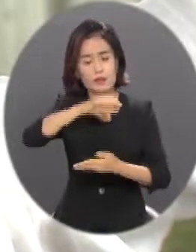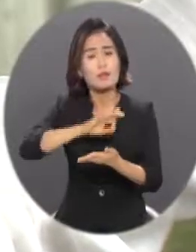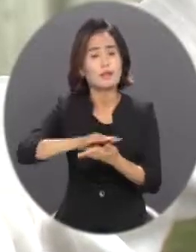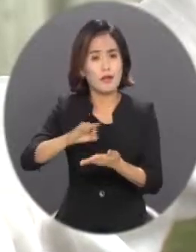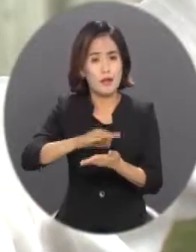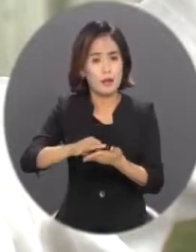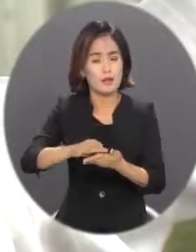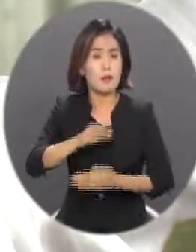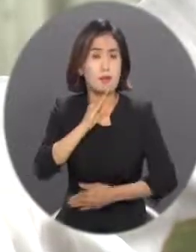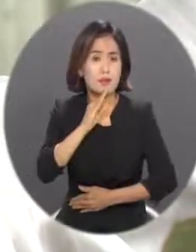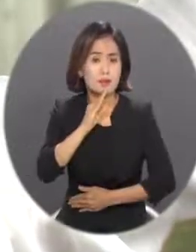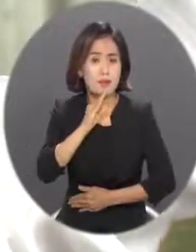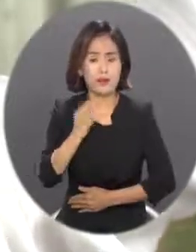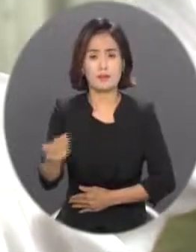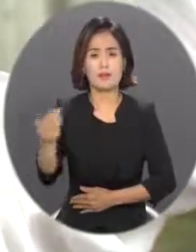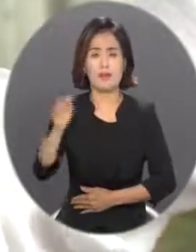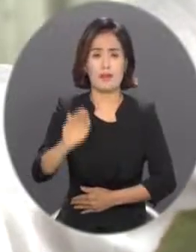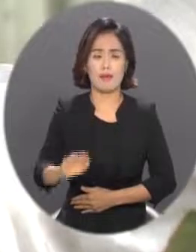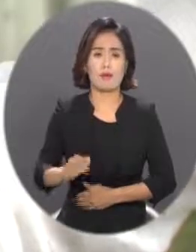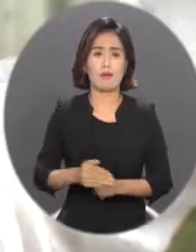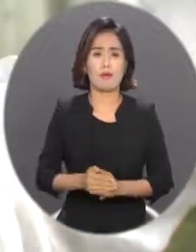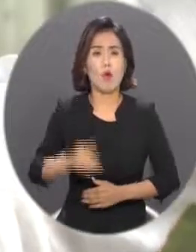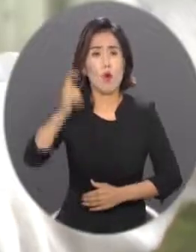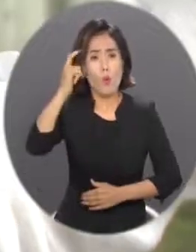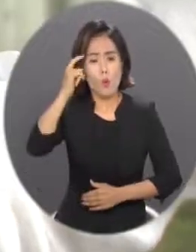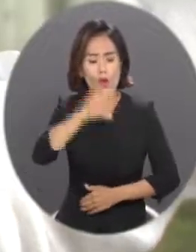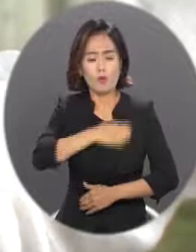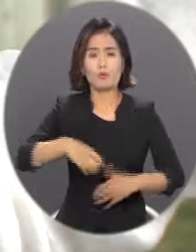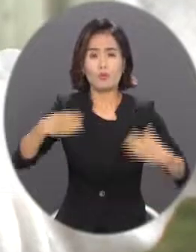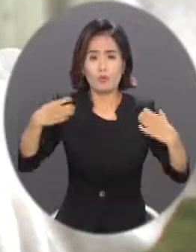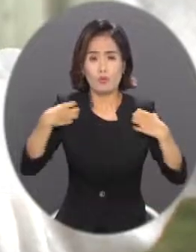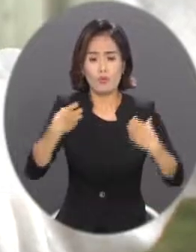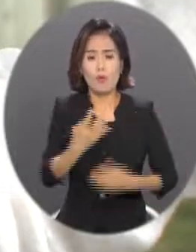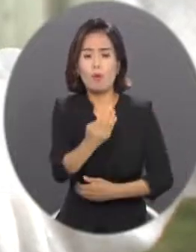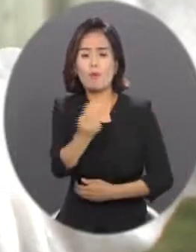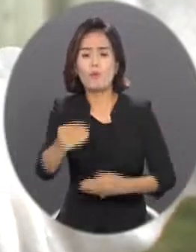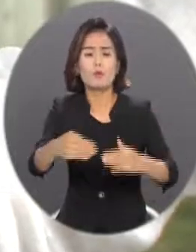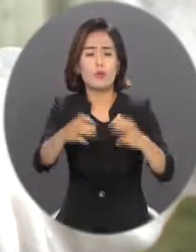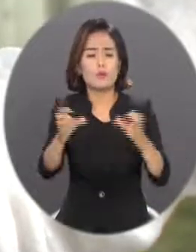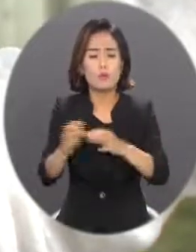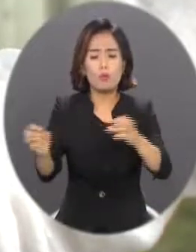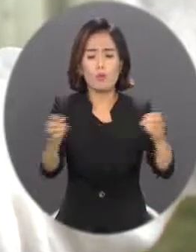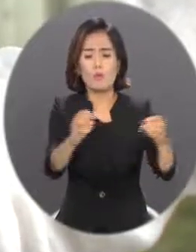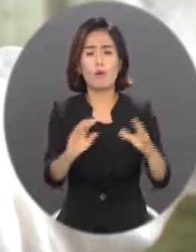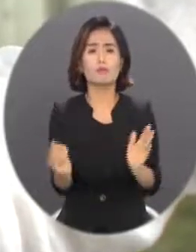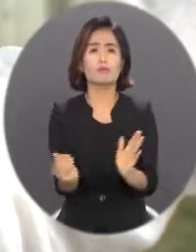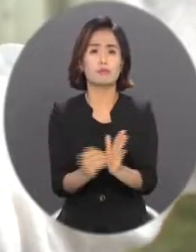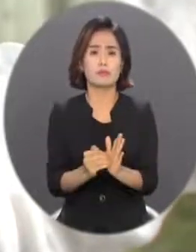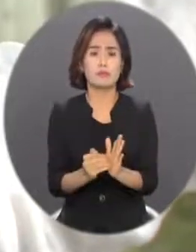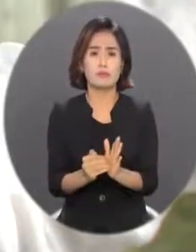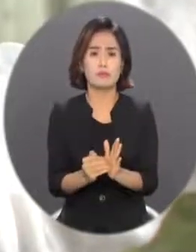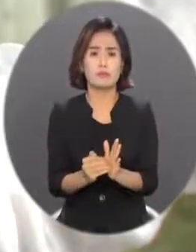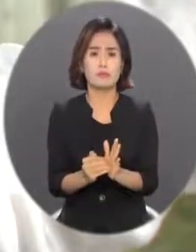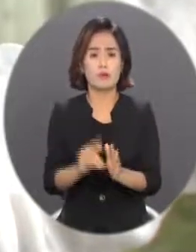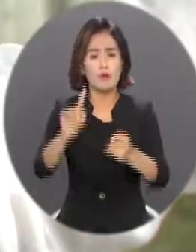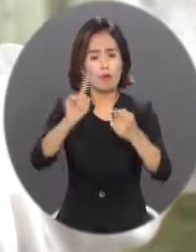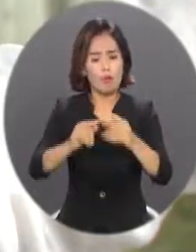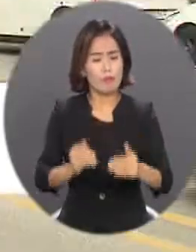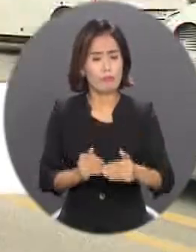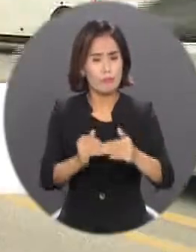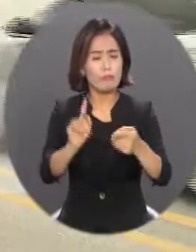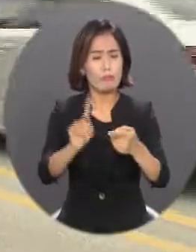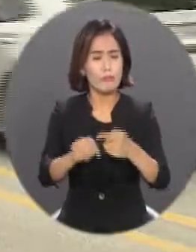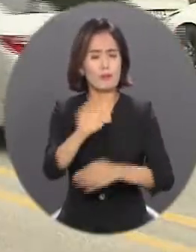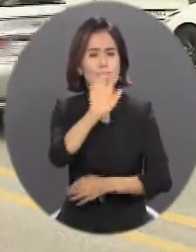사실은 집행되어야 되는데 왜 구청에서 몇몇 단체들하고만 얘기를 해가지고 이것을